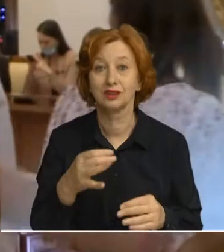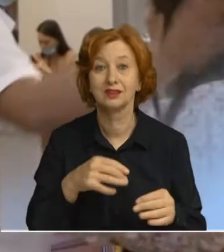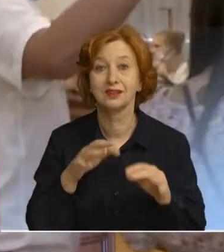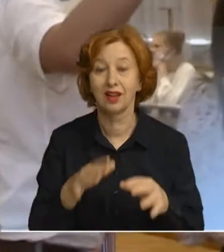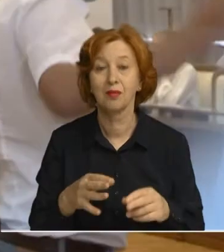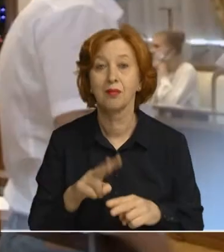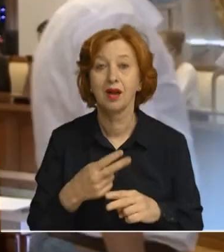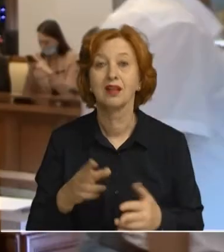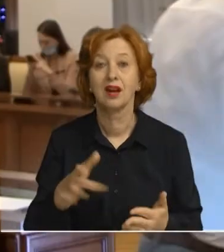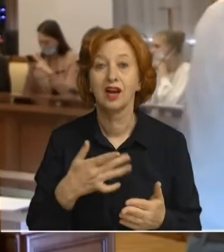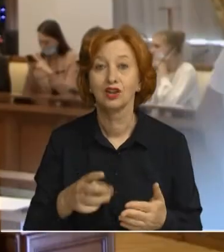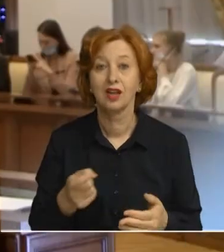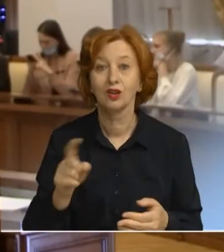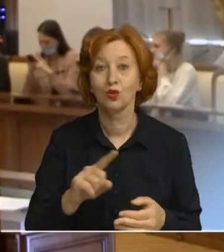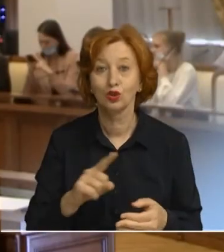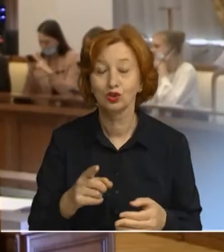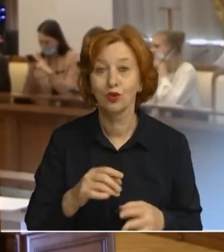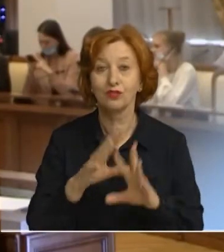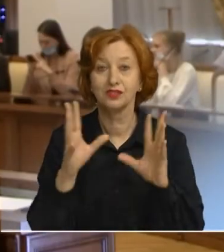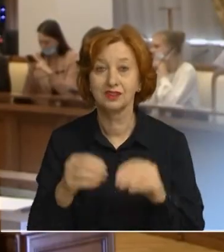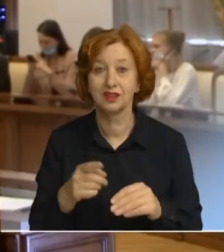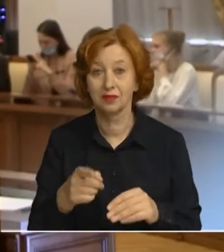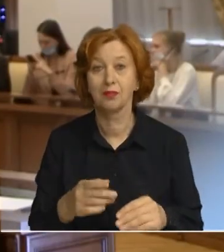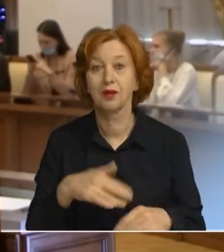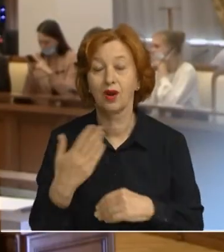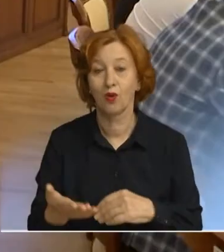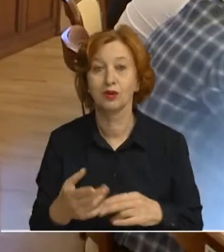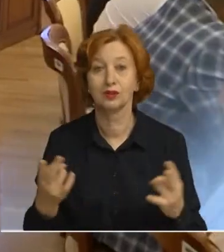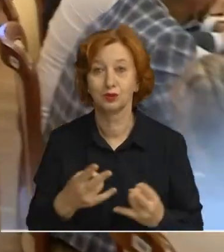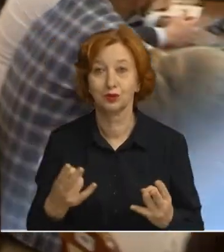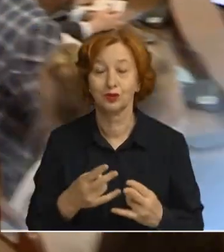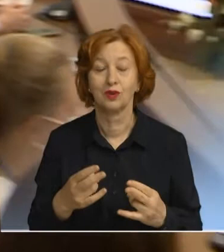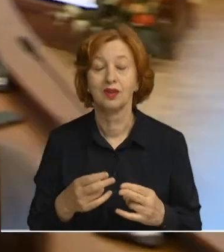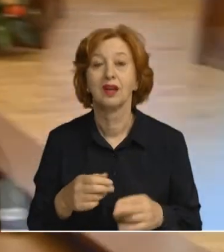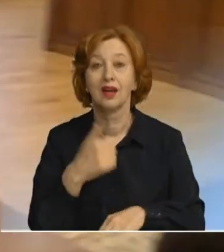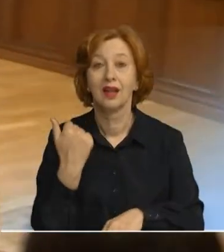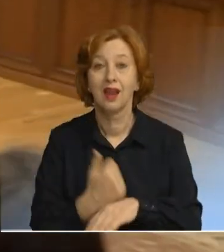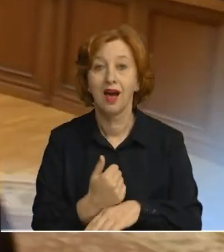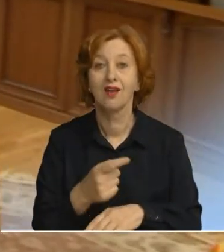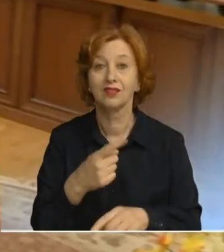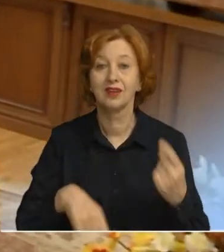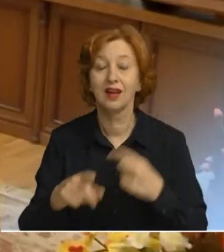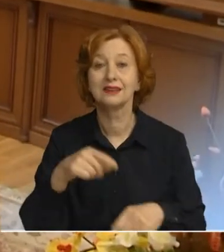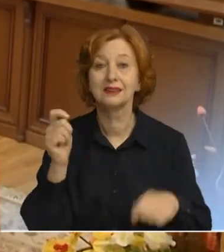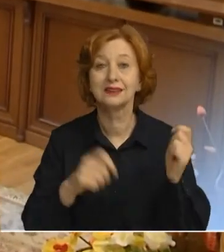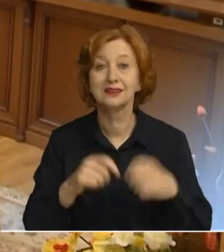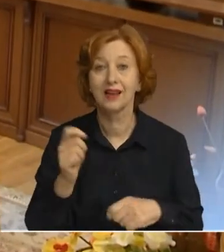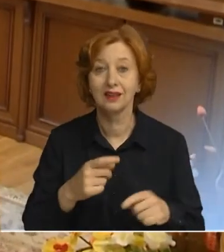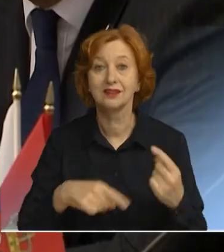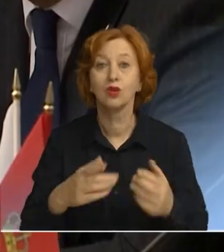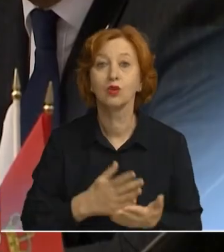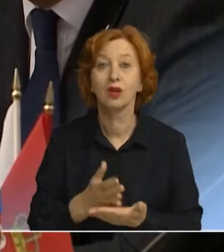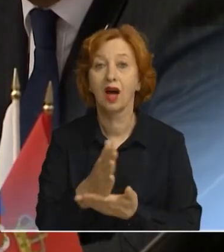Поэтому мы рассчитываем на то, что съезд первый – но далеко не последний. Главным результатом съезда станет создание дорожной